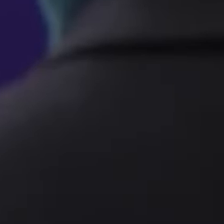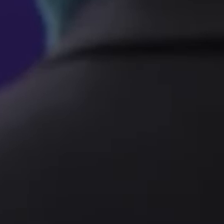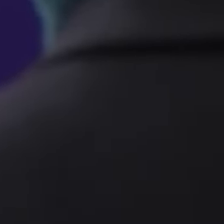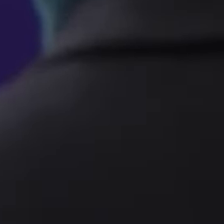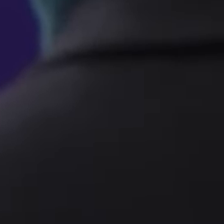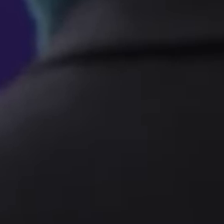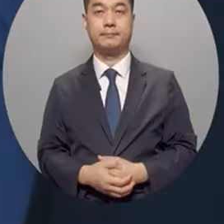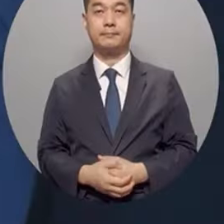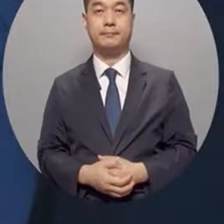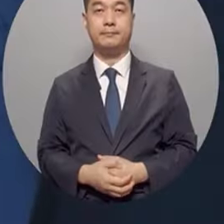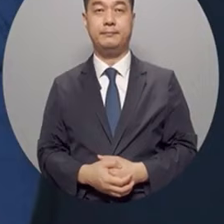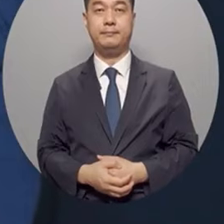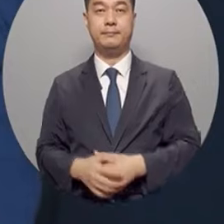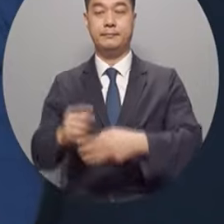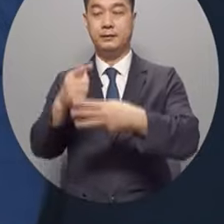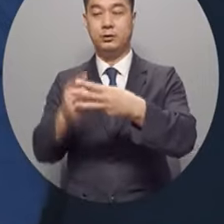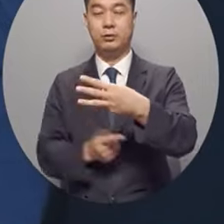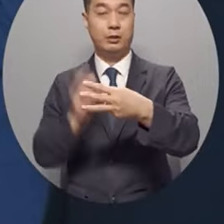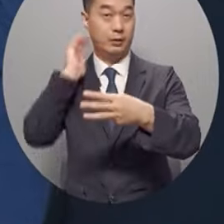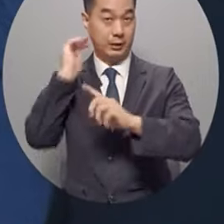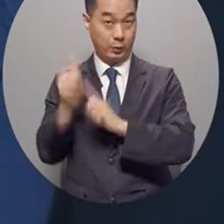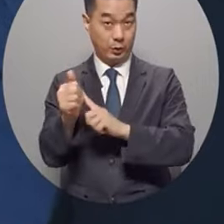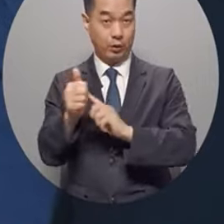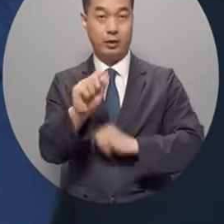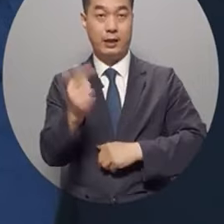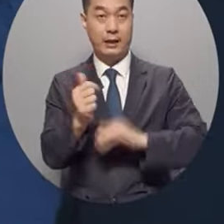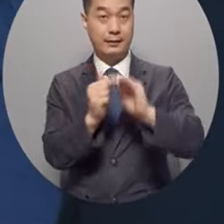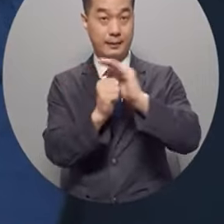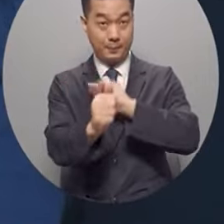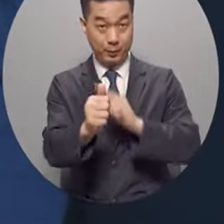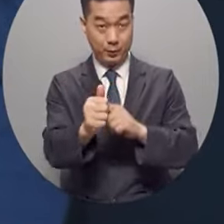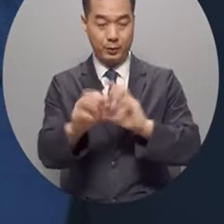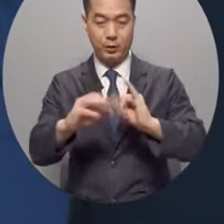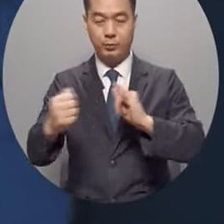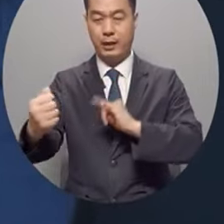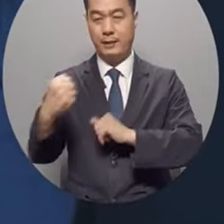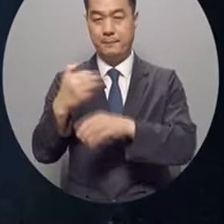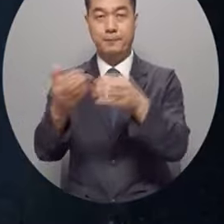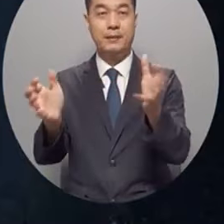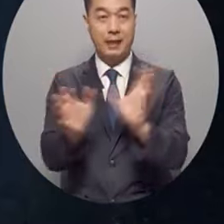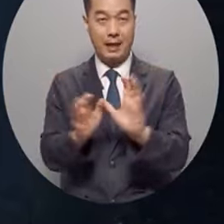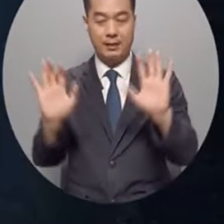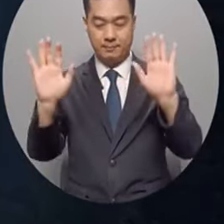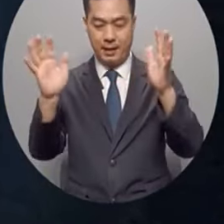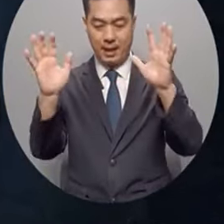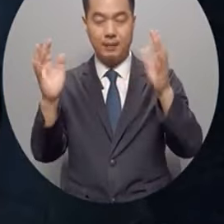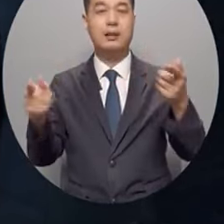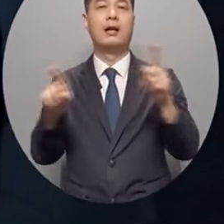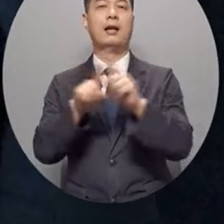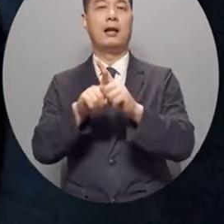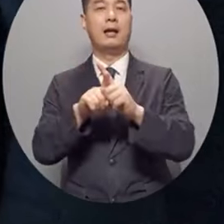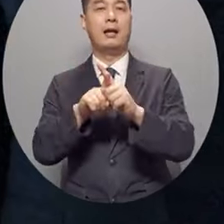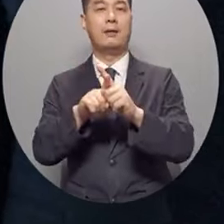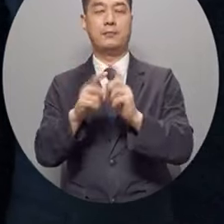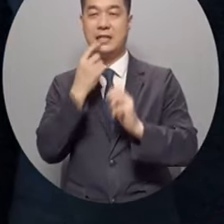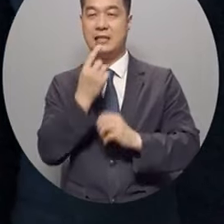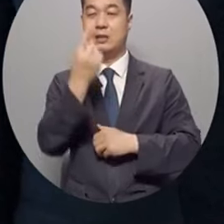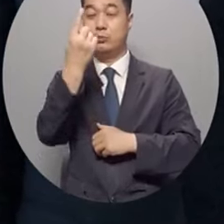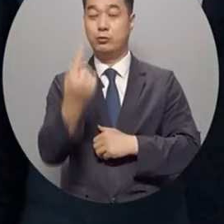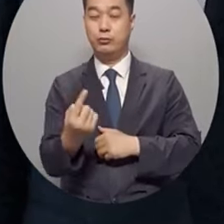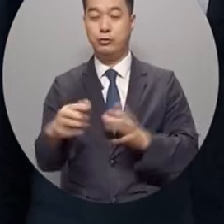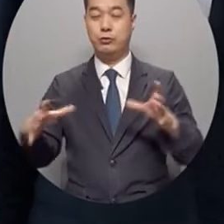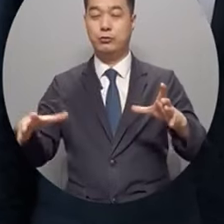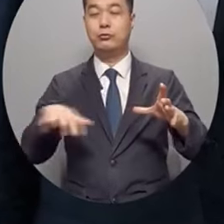주장했습니다 윤성열 대통령과 한동훈 대표 등 국민의 임 지도부가 박수를 치고 함께 분수 정원을 산책합니다